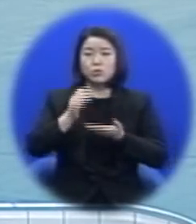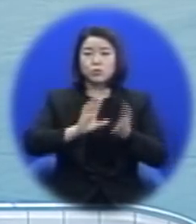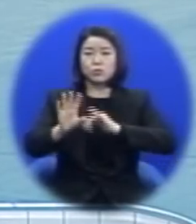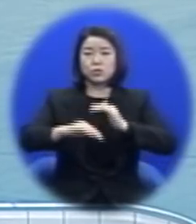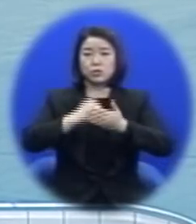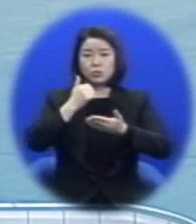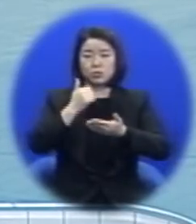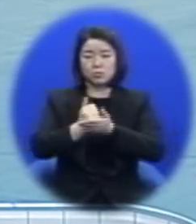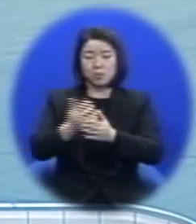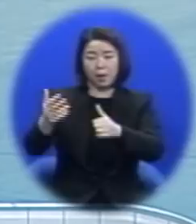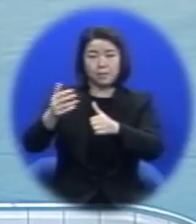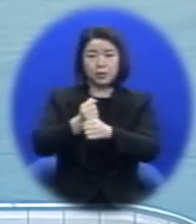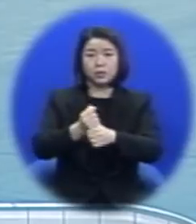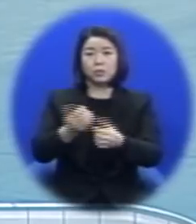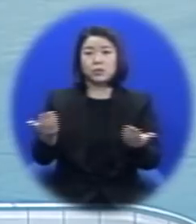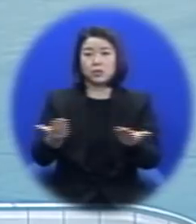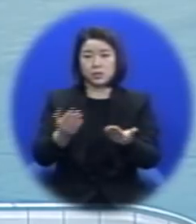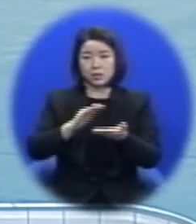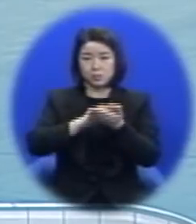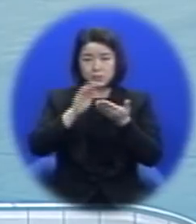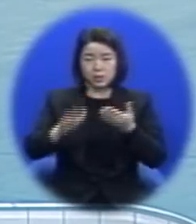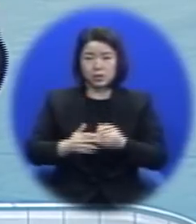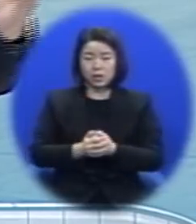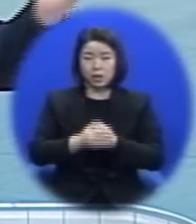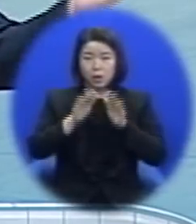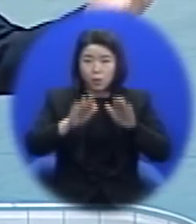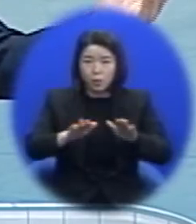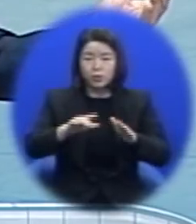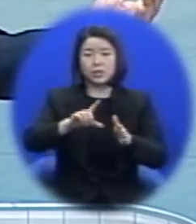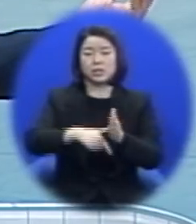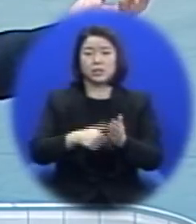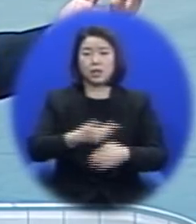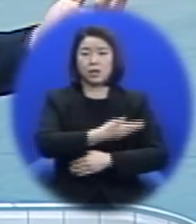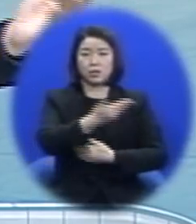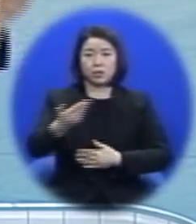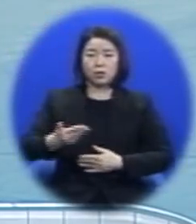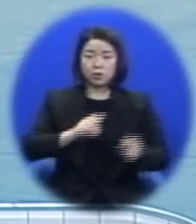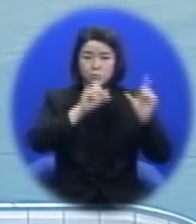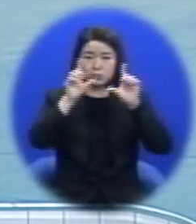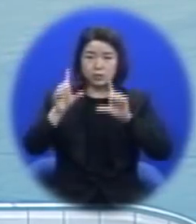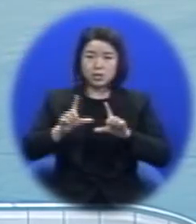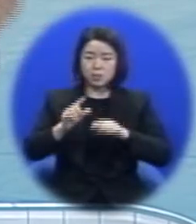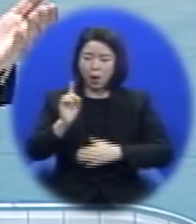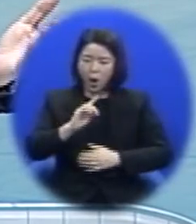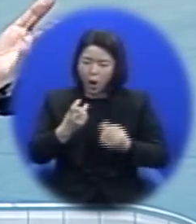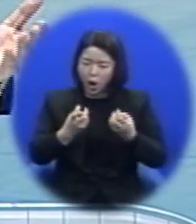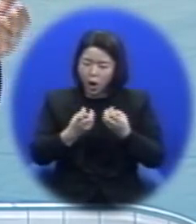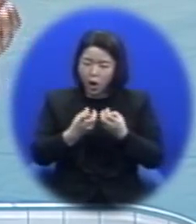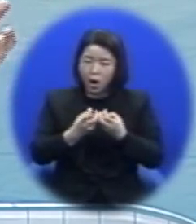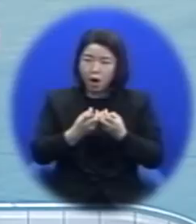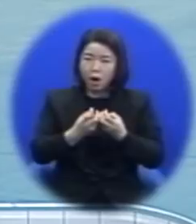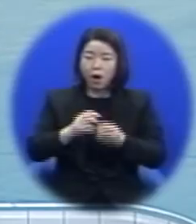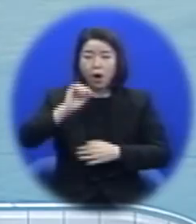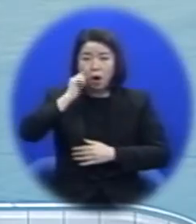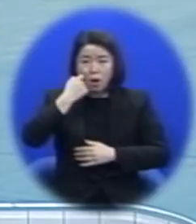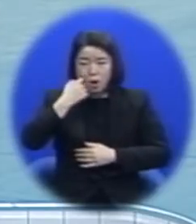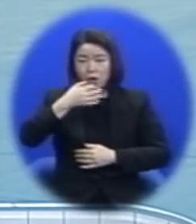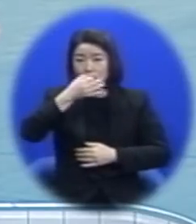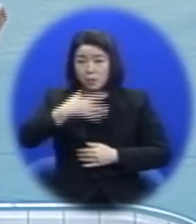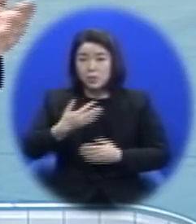붙잡는 것입니다. 오늘 이 시간 여러분의 삶에 어떤 어려움과 힘든 일이